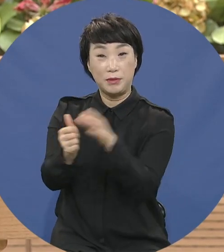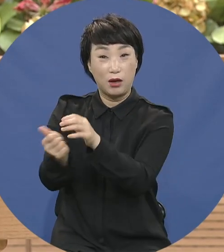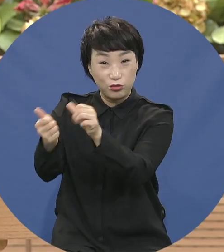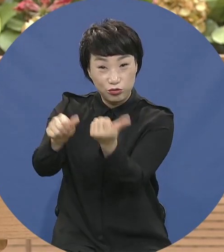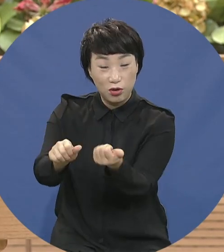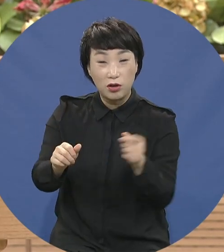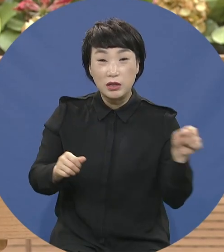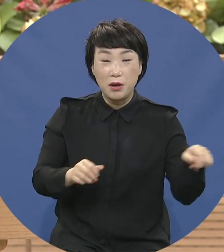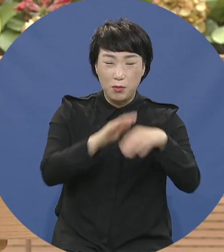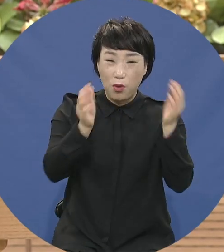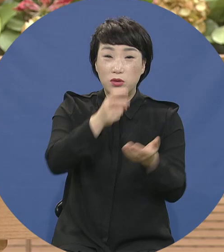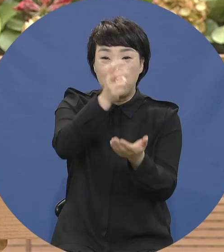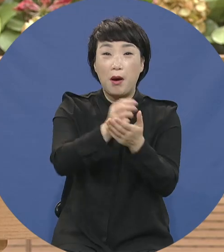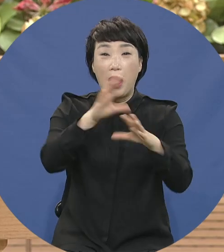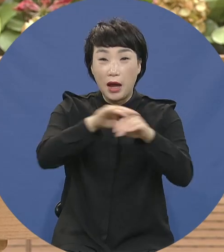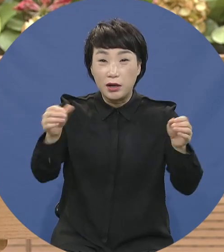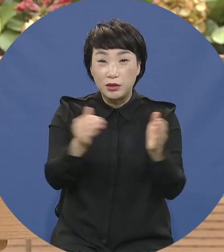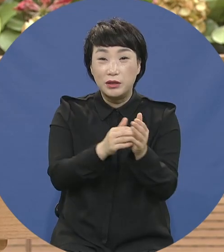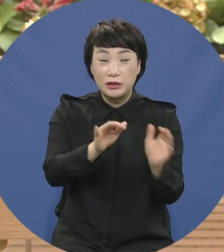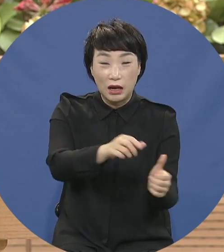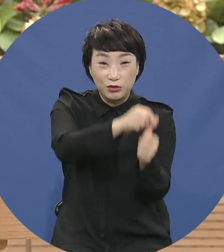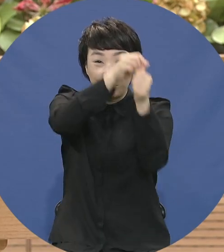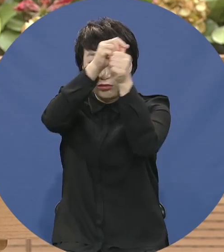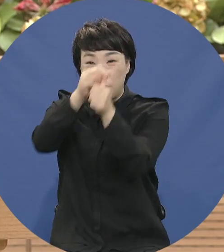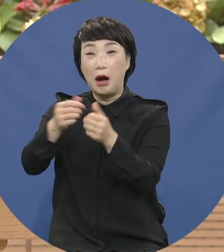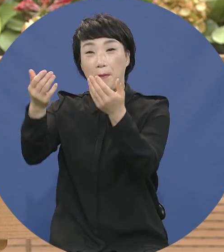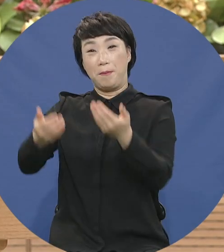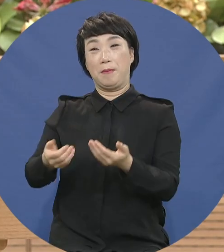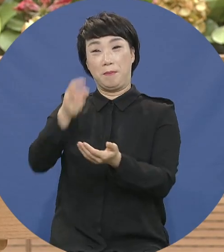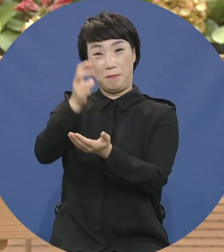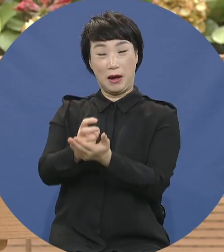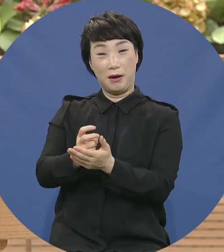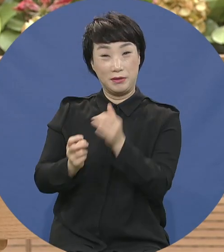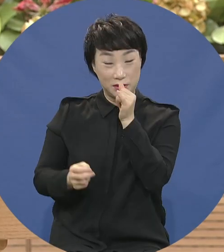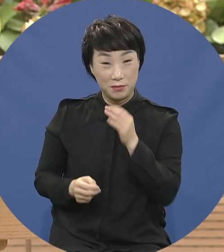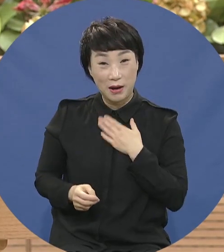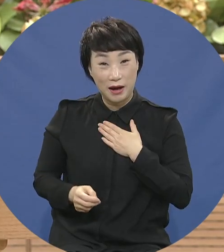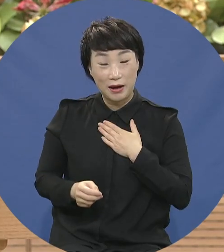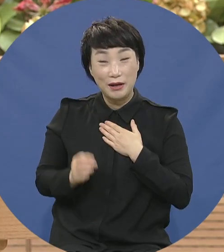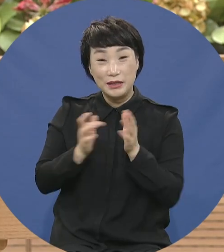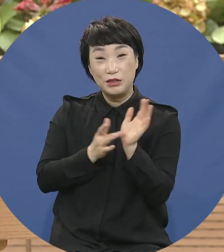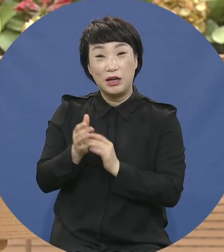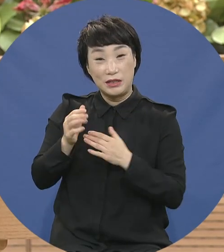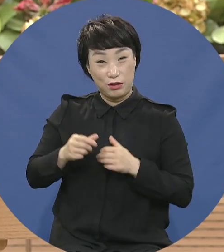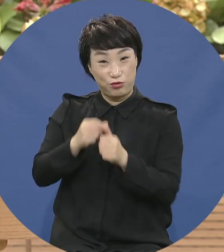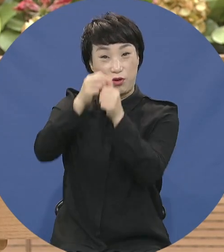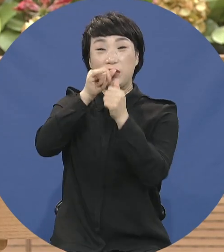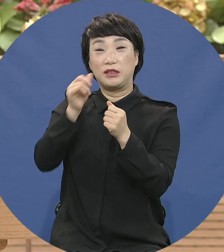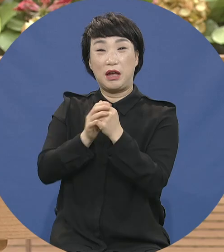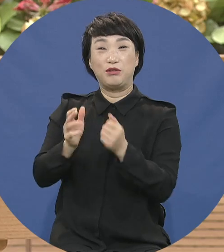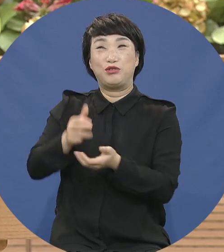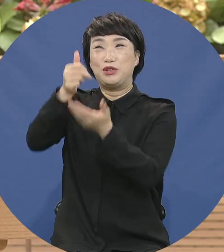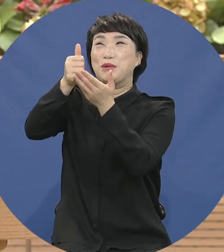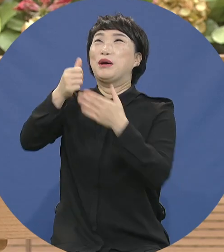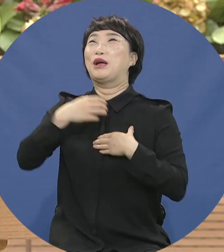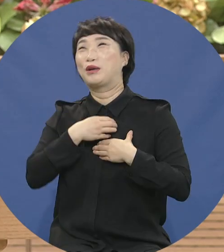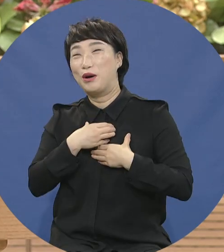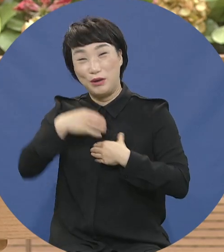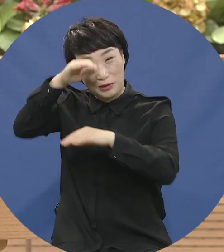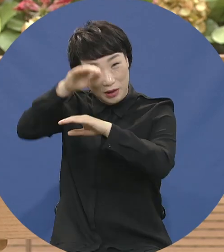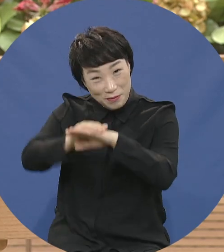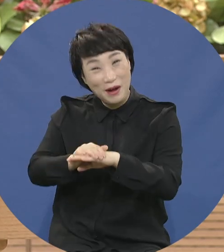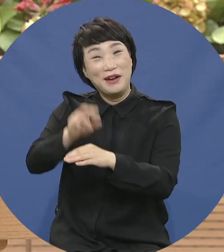법을 해결하시고 살기라는 법을 주셨기 때문에 우리는 그분이 나를 살렸기 때문에 그분을 경외하고